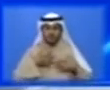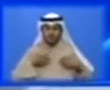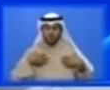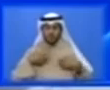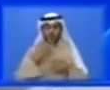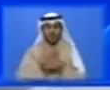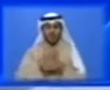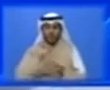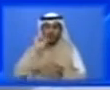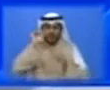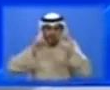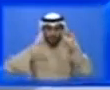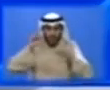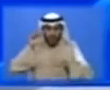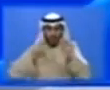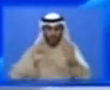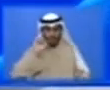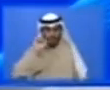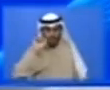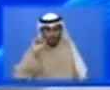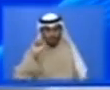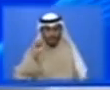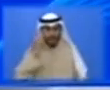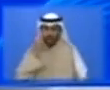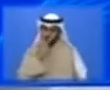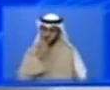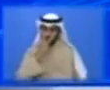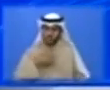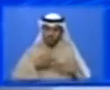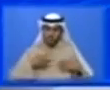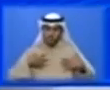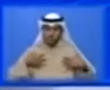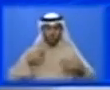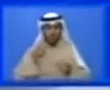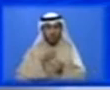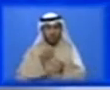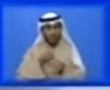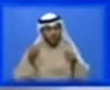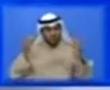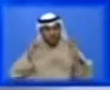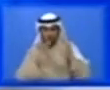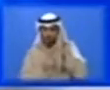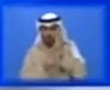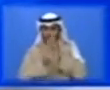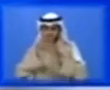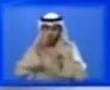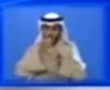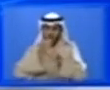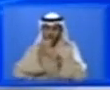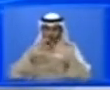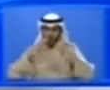عبر فيها سموه رعاه الله عن خالص تهانيه بمناسبة العيد الوطني لبلاده، متمنيا لفخامته موفور